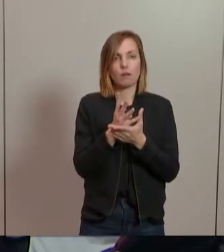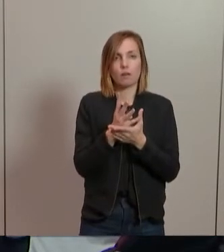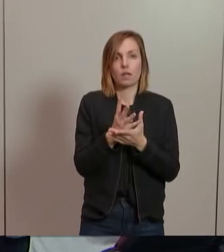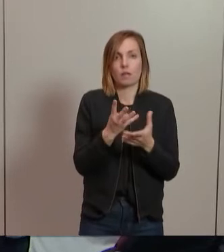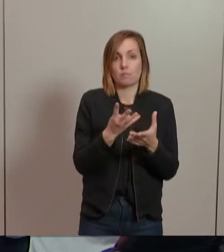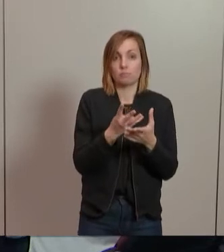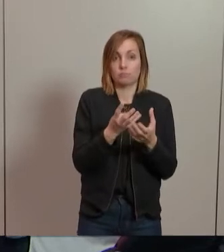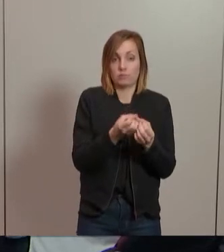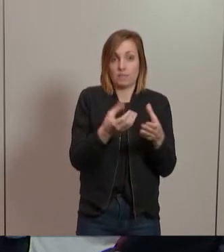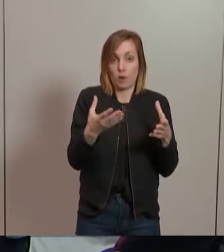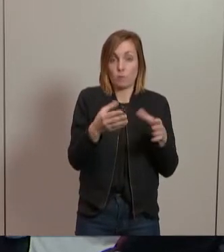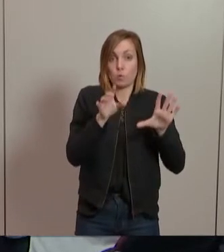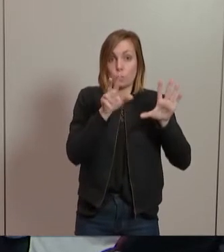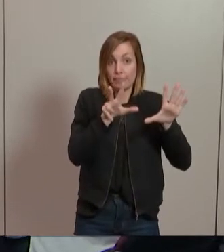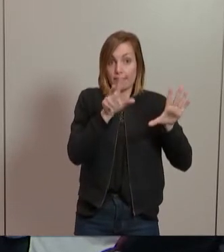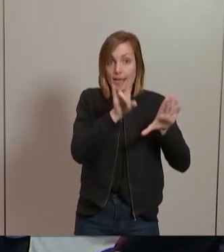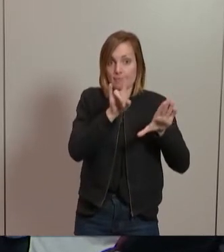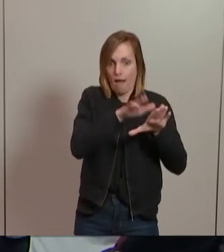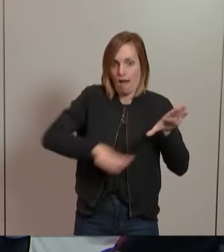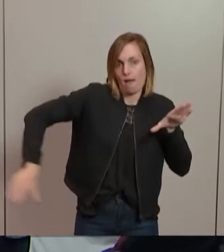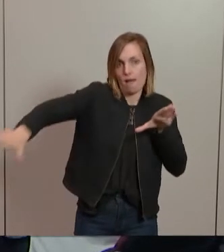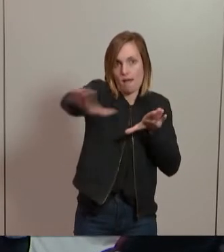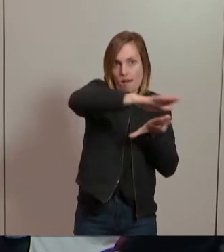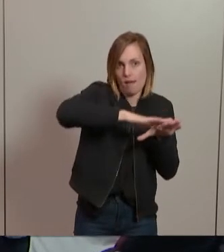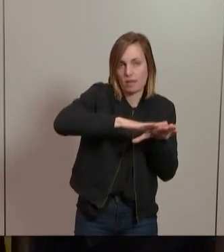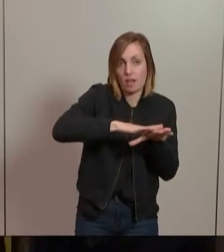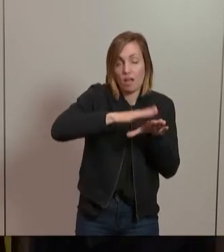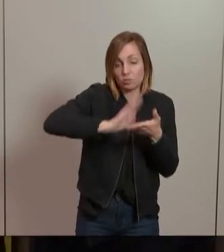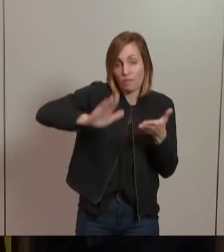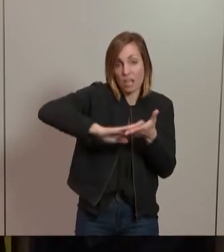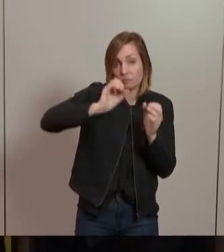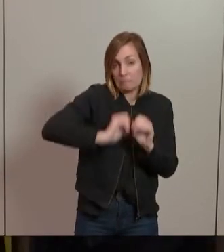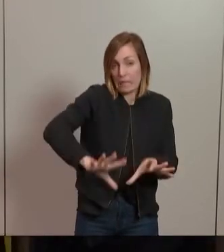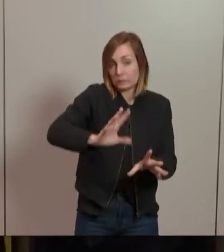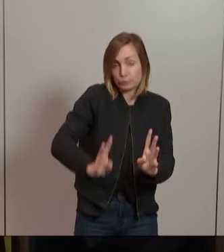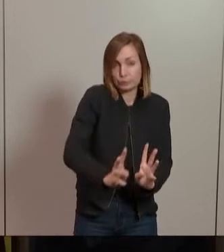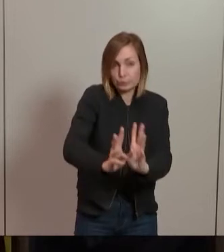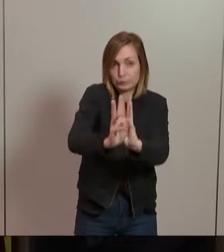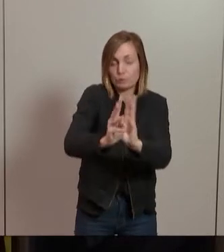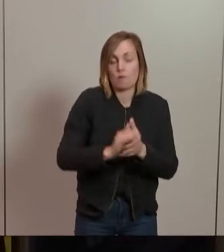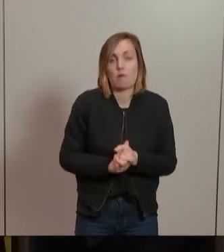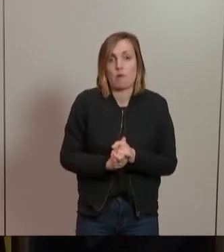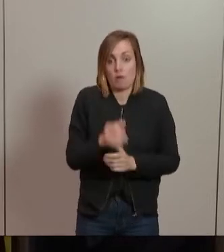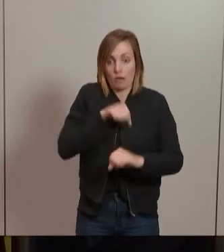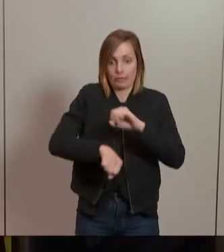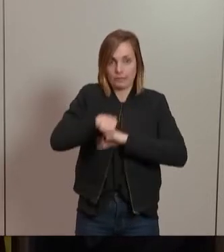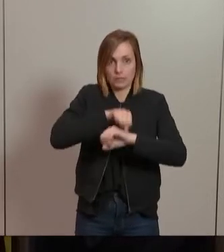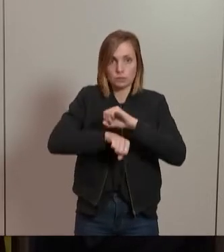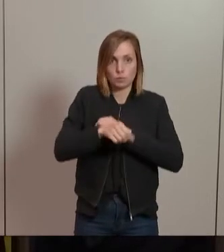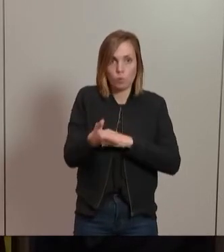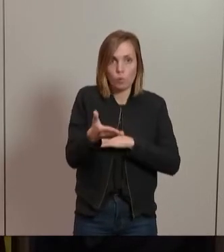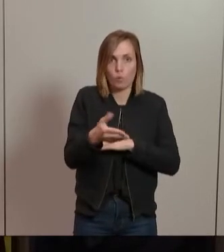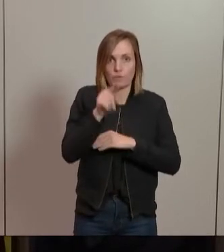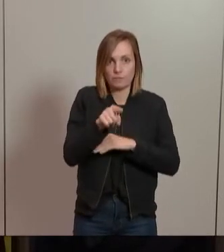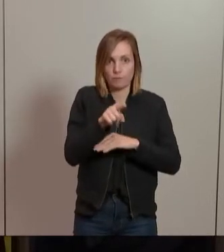d'un périmètre de 8 hectares, dont la plupart des parcelles sont en friche. La mise en œuvre de cette opération nécessite de maîtriser les